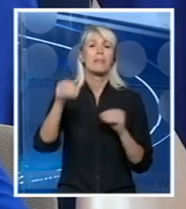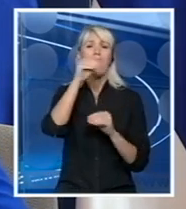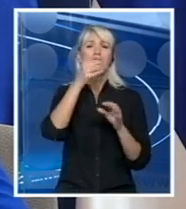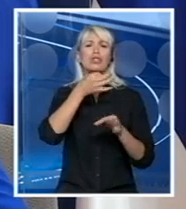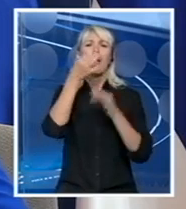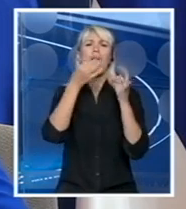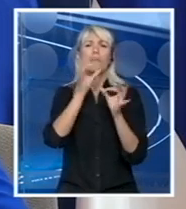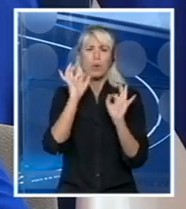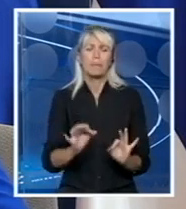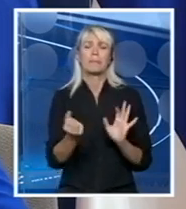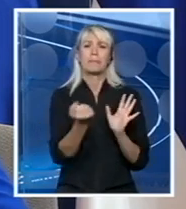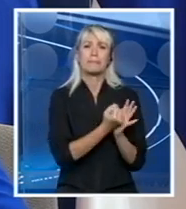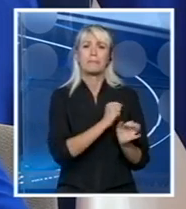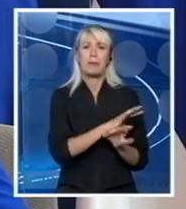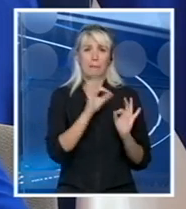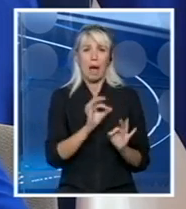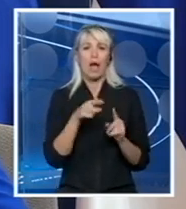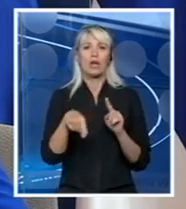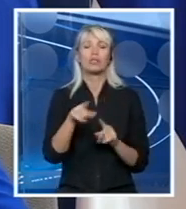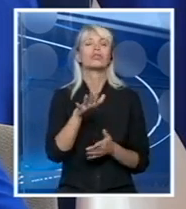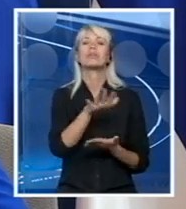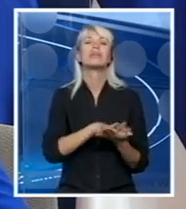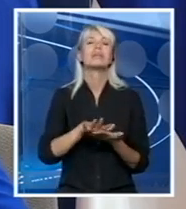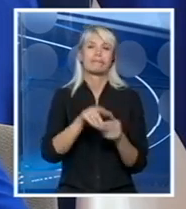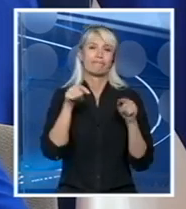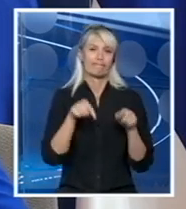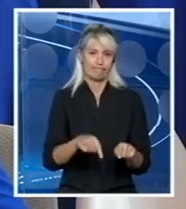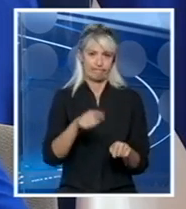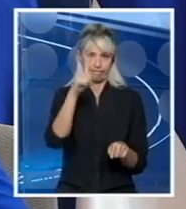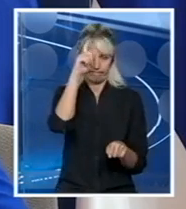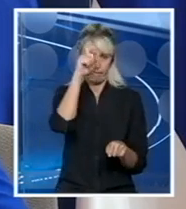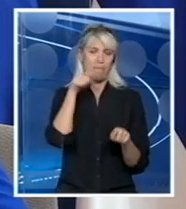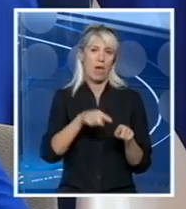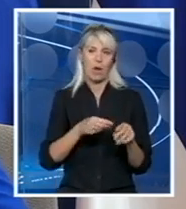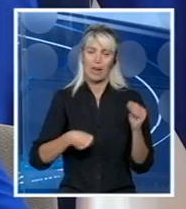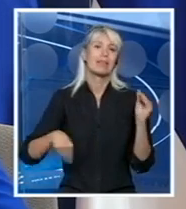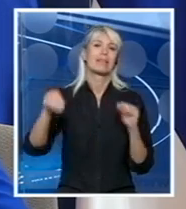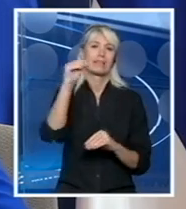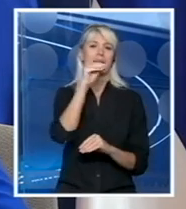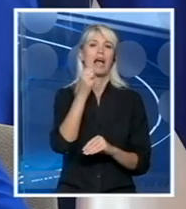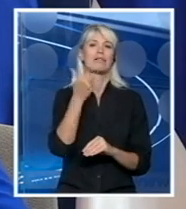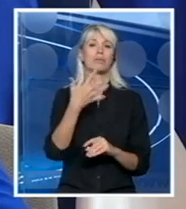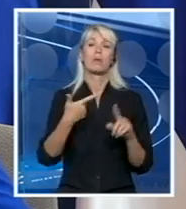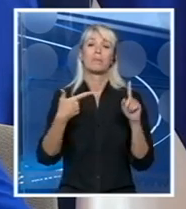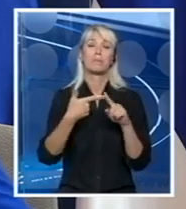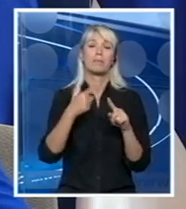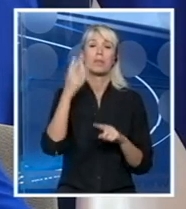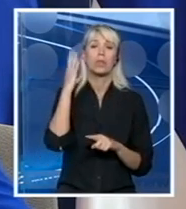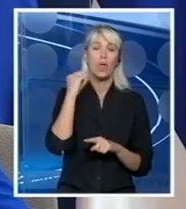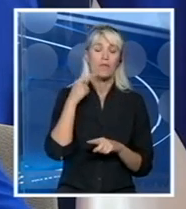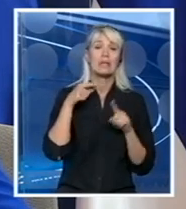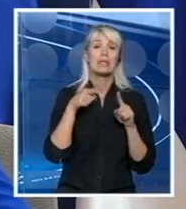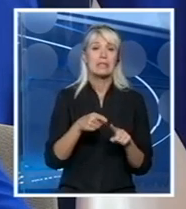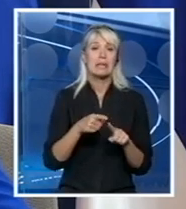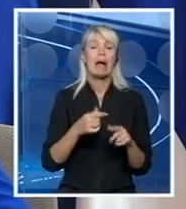potvrđenih osoba je sa područja našeg glavnog grada, sa područja grada Beograda, zatim iz Novog Sada, a u